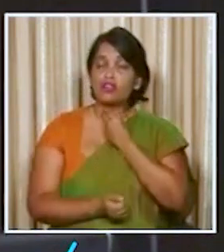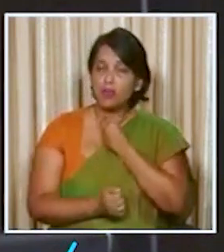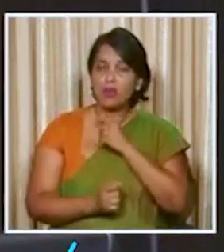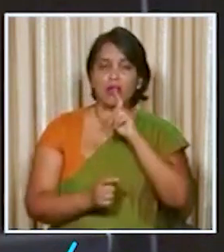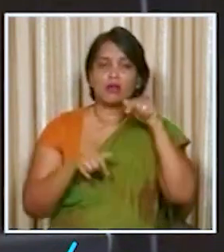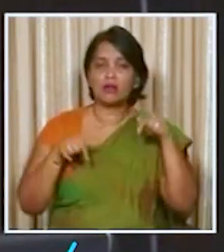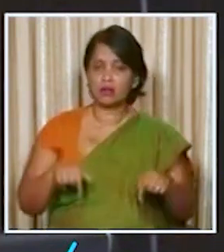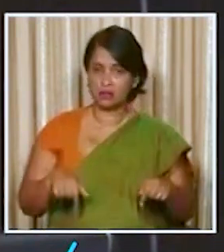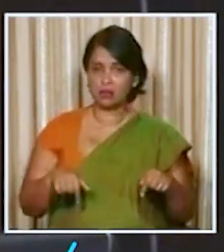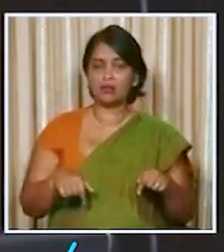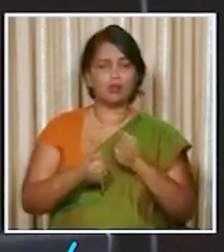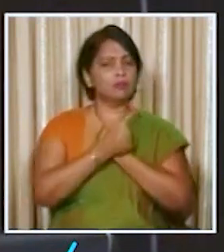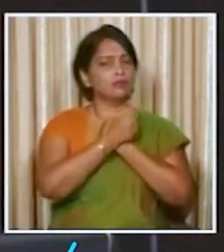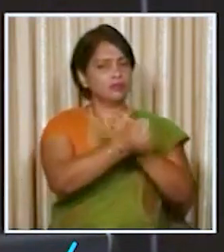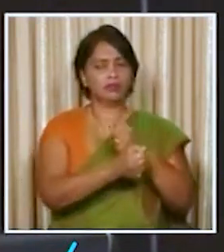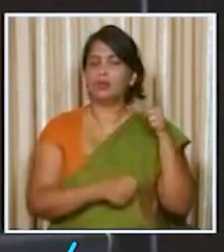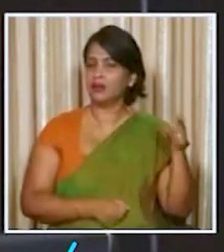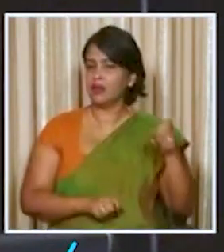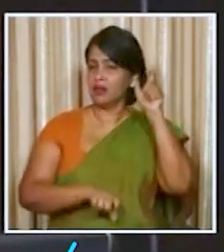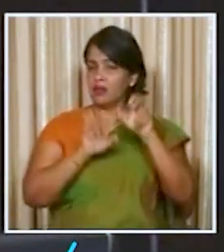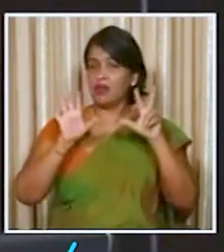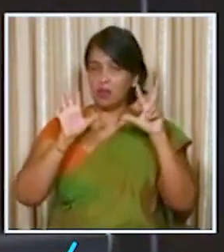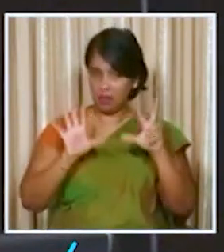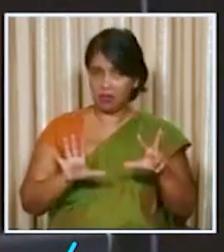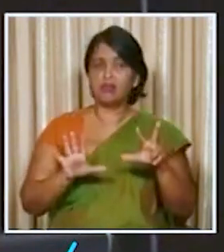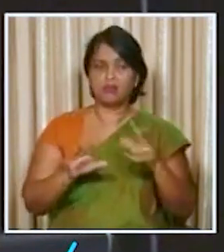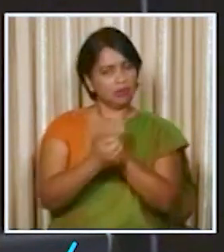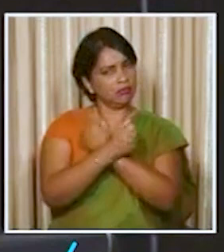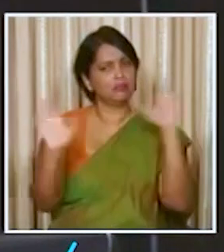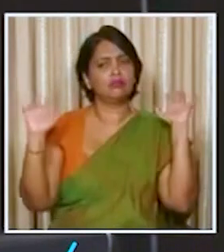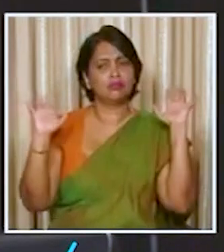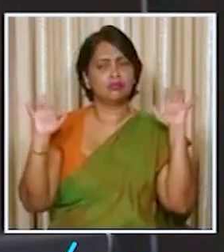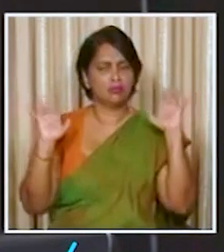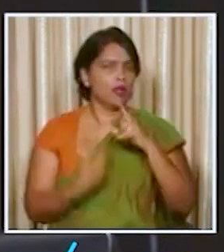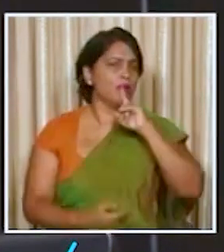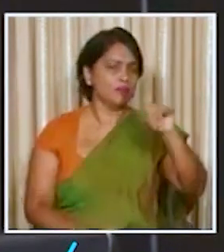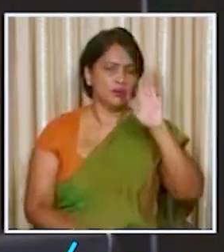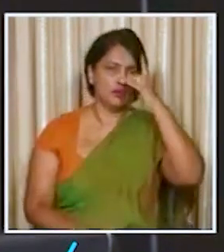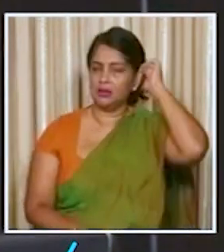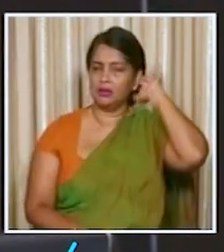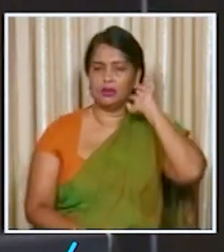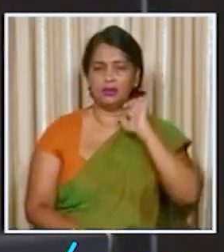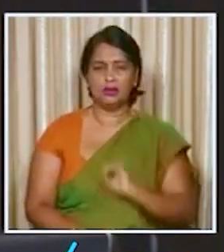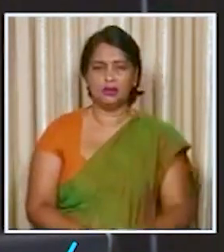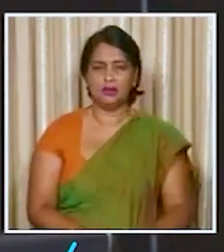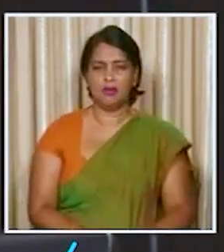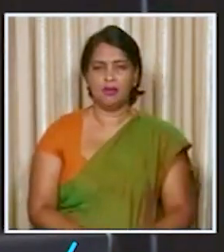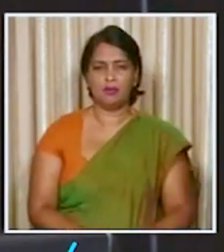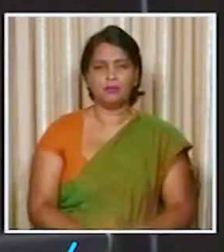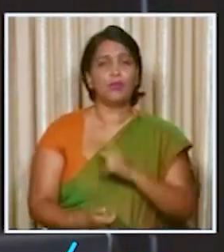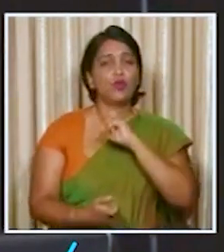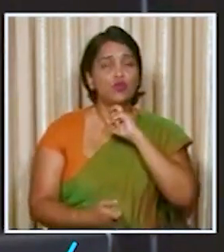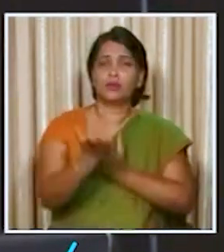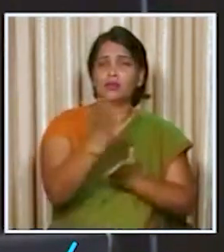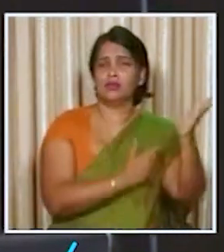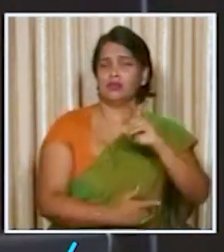දැන් අරස් කළා තියෙනවා. ඒ අටදෙනිම රිලීස් කරන්න ඕනි. ඒකයි අපි ඉල්ලීමක්. ඒක උසාවියට බොරුන් නඩු දාලා